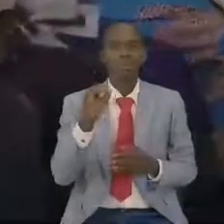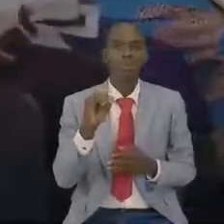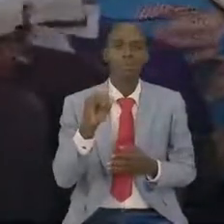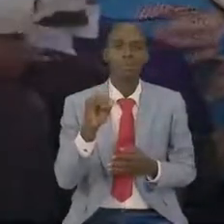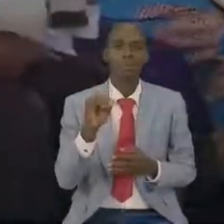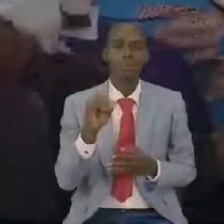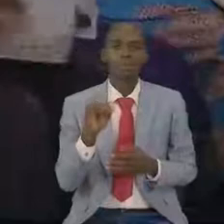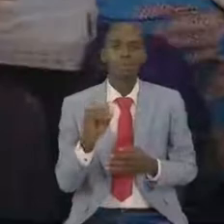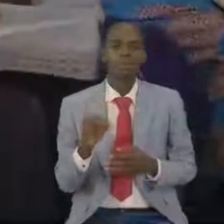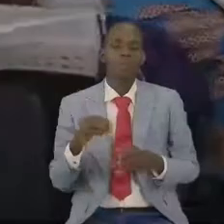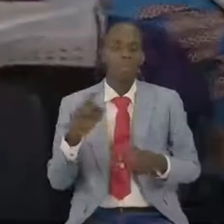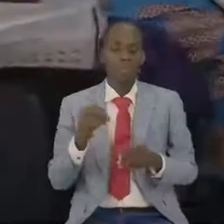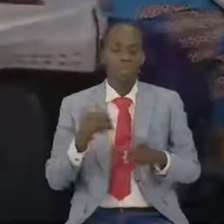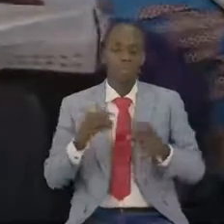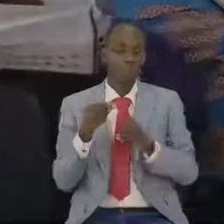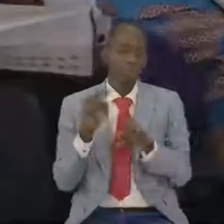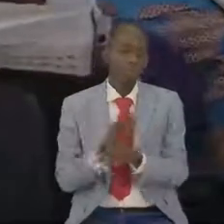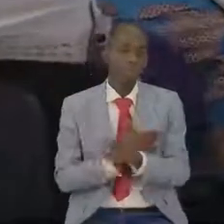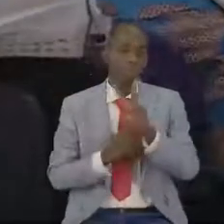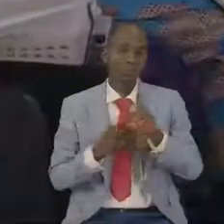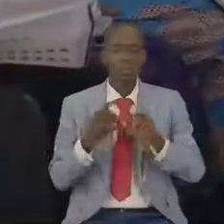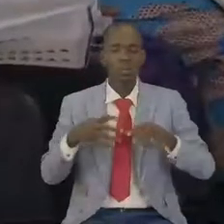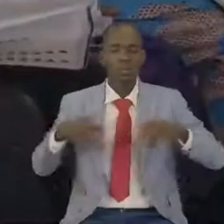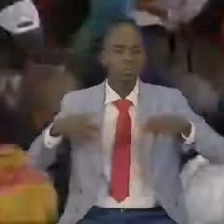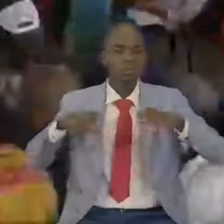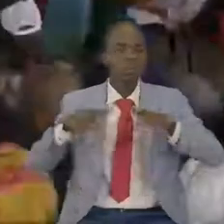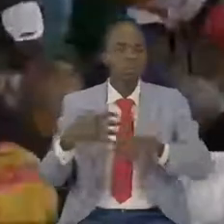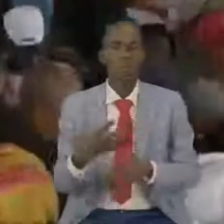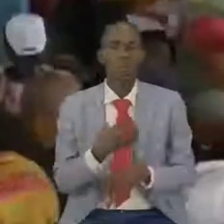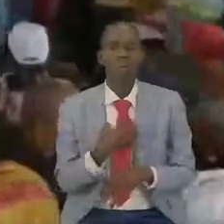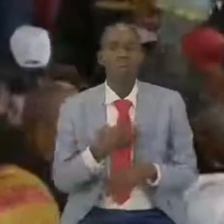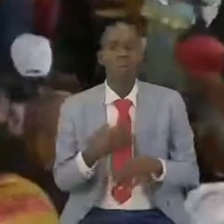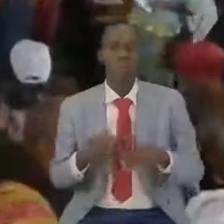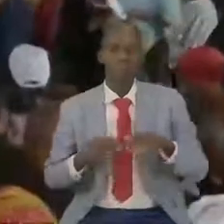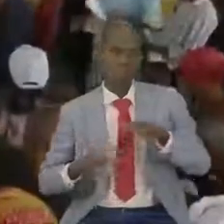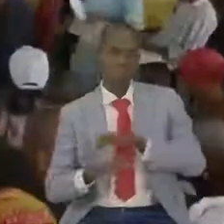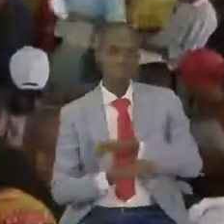Les murmures de la multitude sous l'épreuve de Mara. Exode 15,